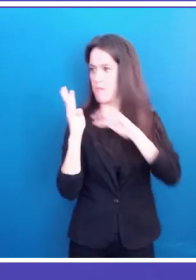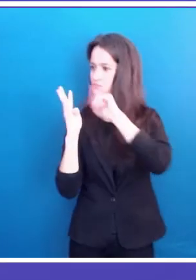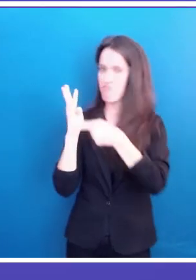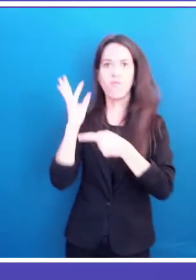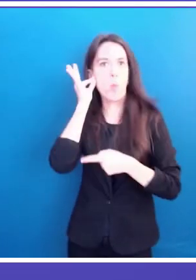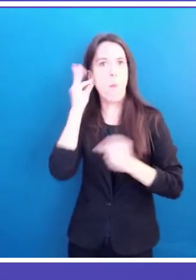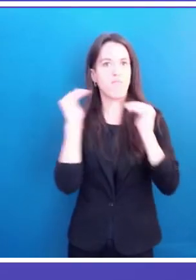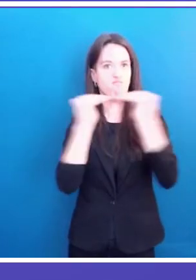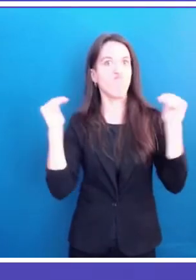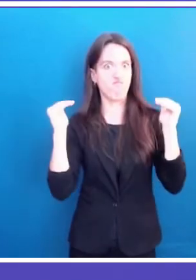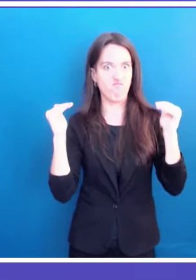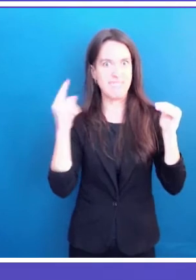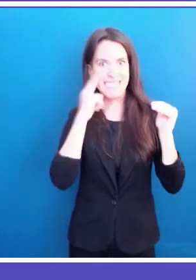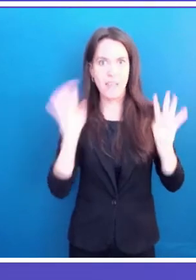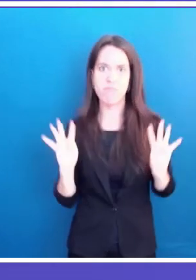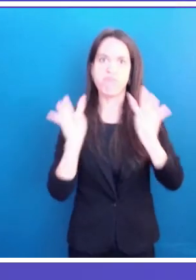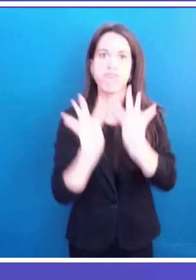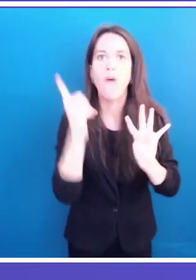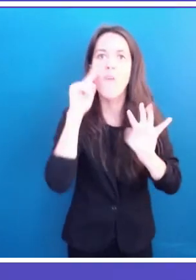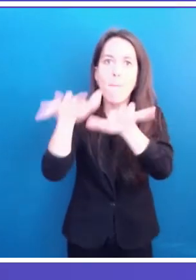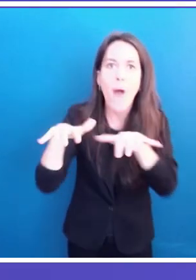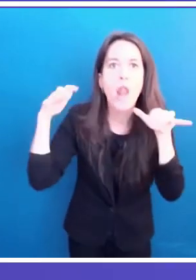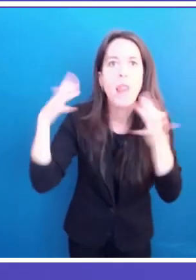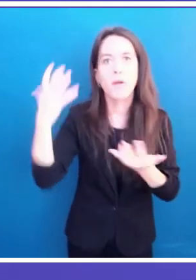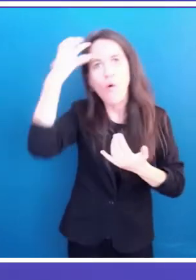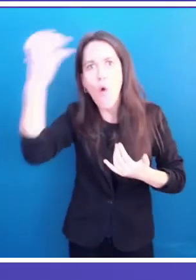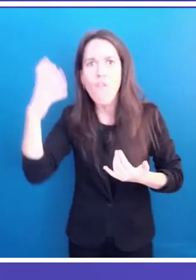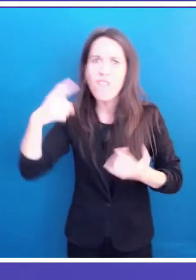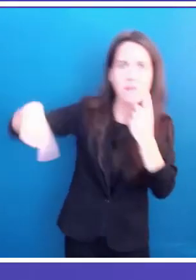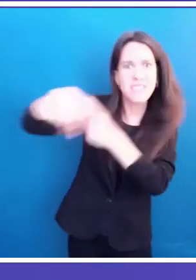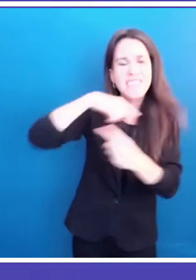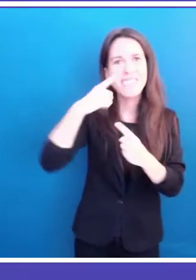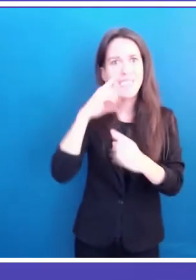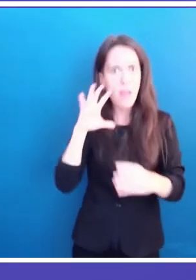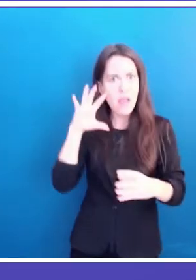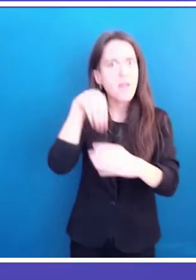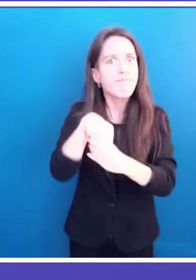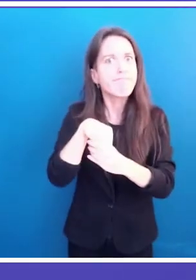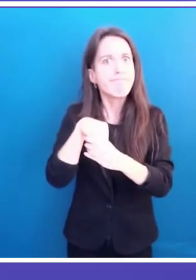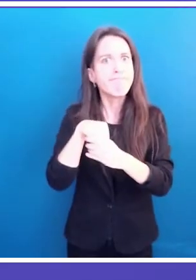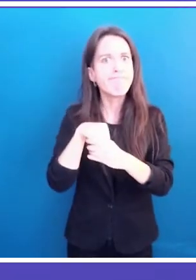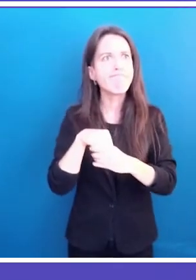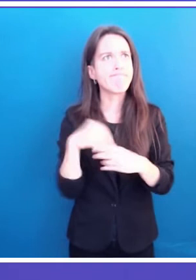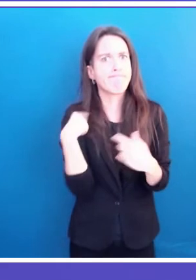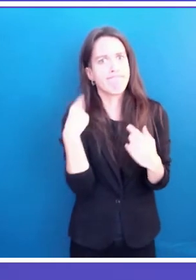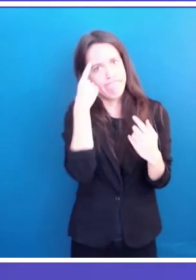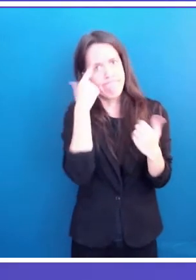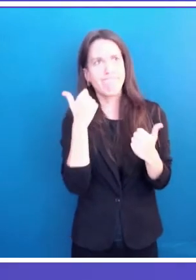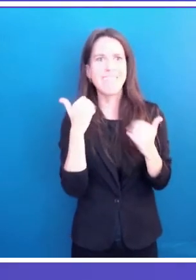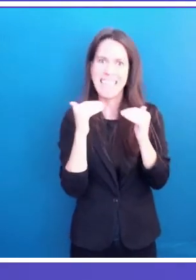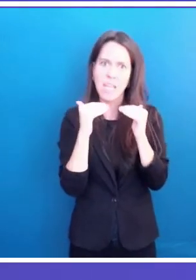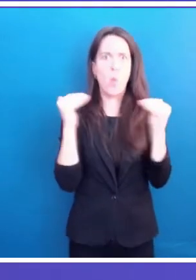النساء المقتنعات بأهمية المساواة بين الجنسين، لأنه أحيانا يمكن أن يكون لدينا النساء تعارضنا هذه